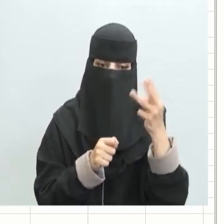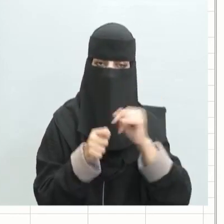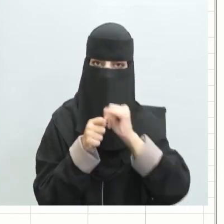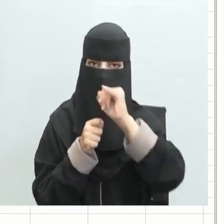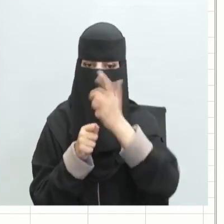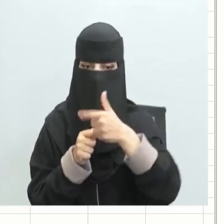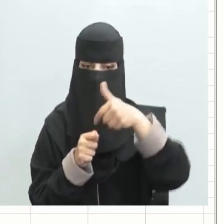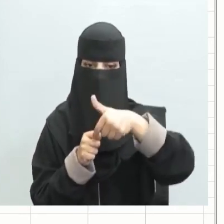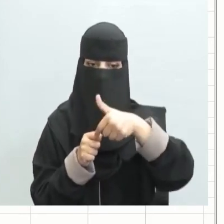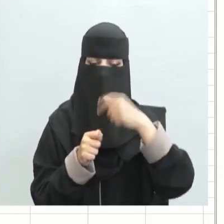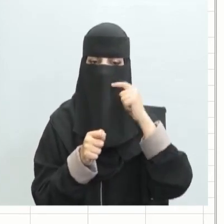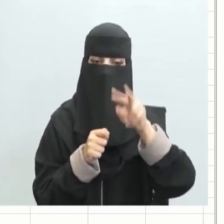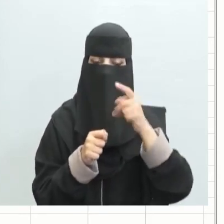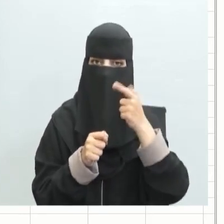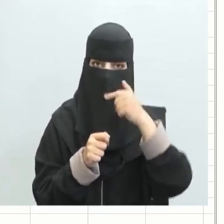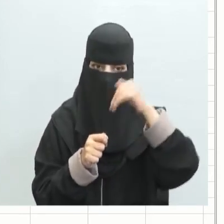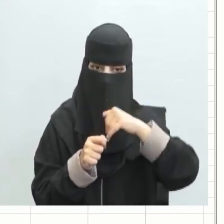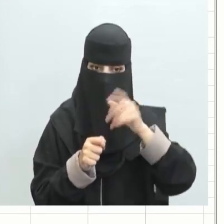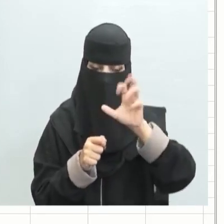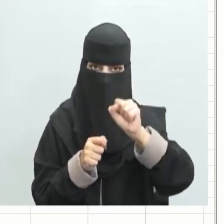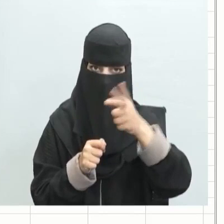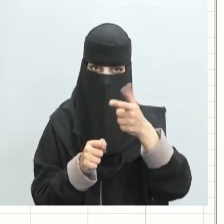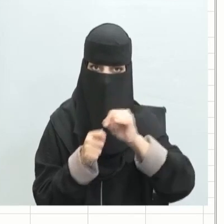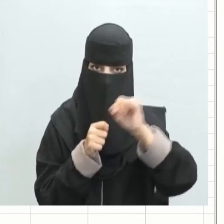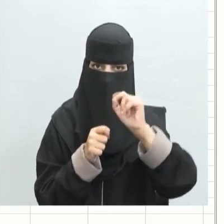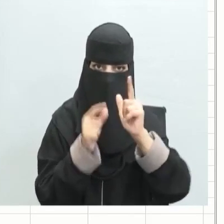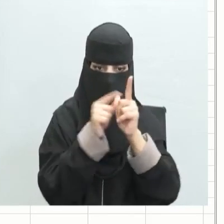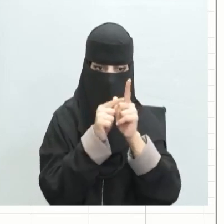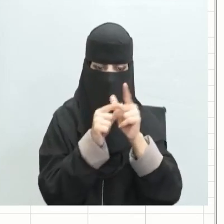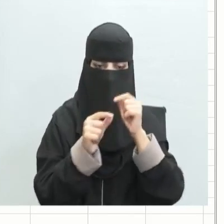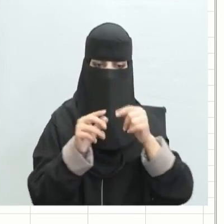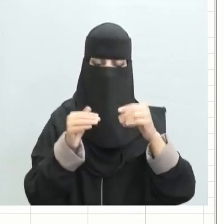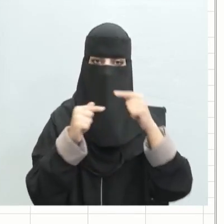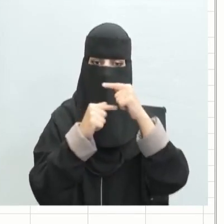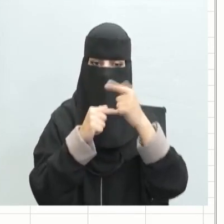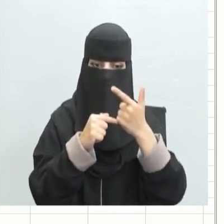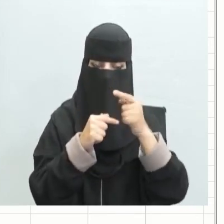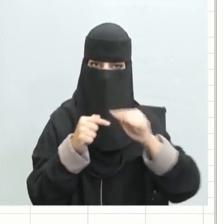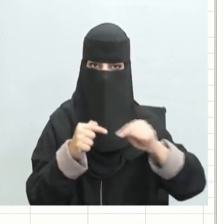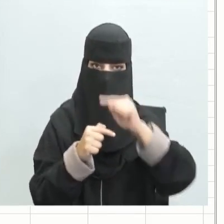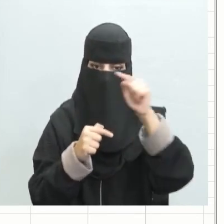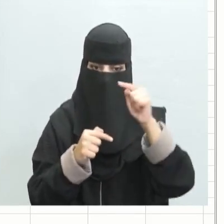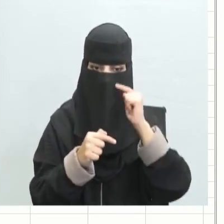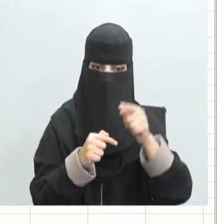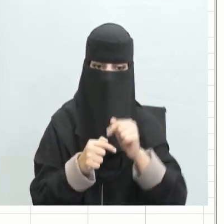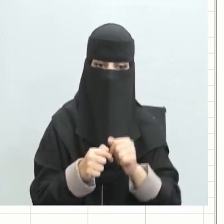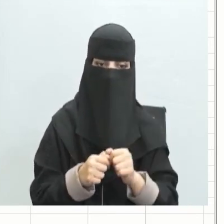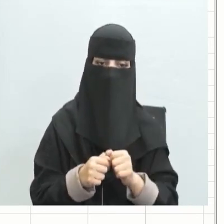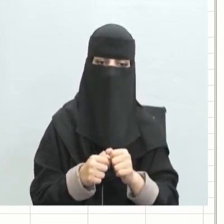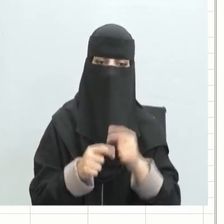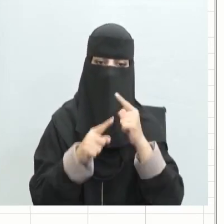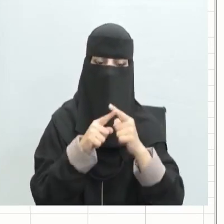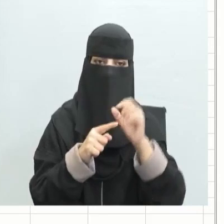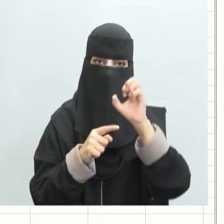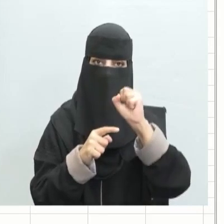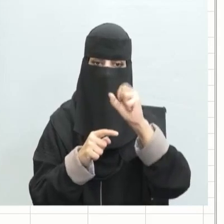تمثل الوتر فاذا اردت اني اوجد طول البي فبقول ان هذا يساوي جذر اس كيو ار تي ايضا